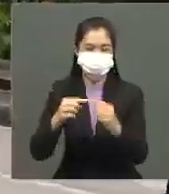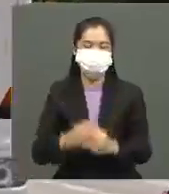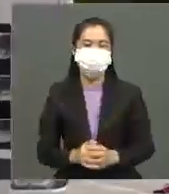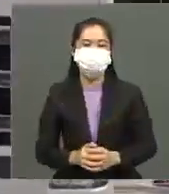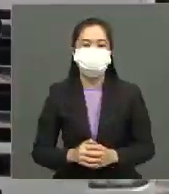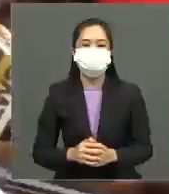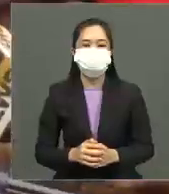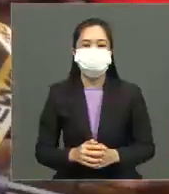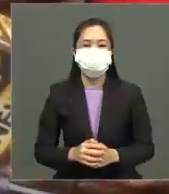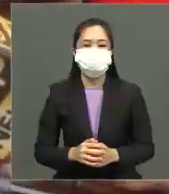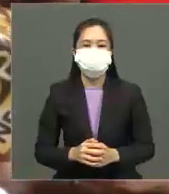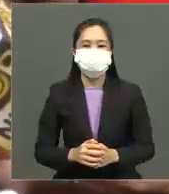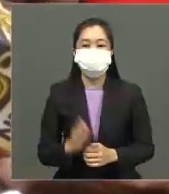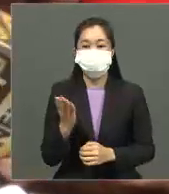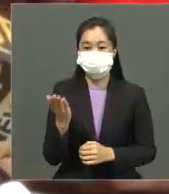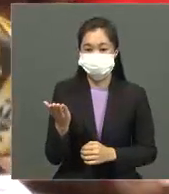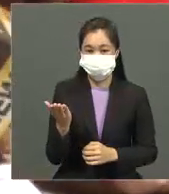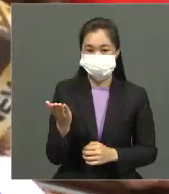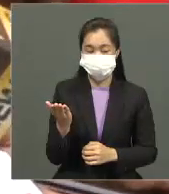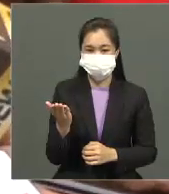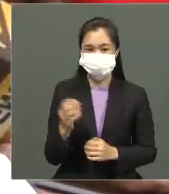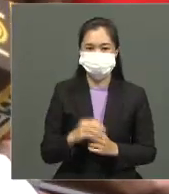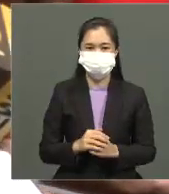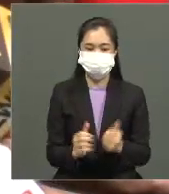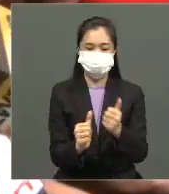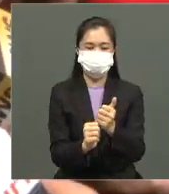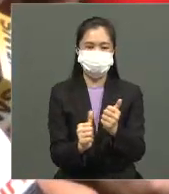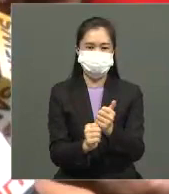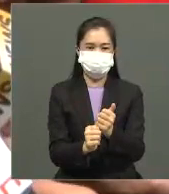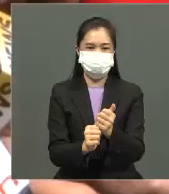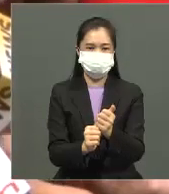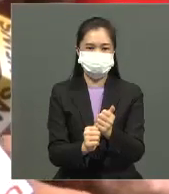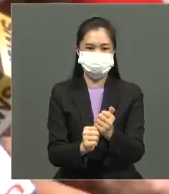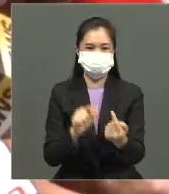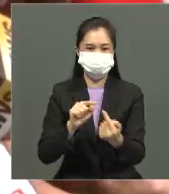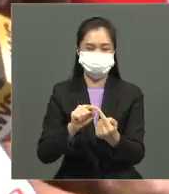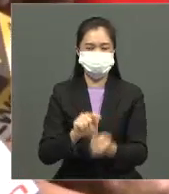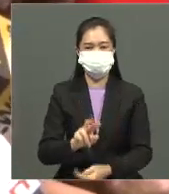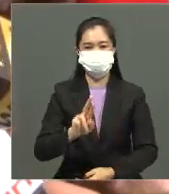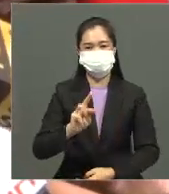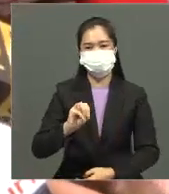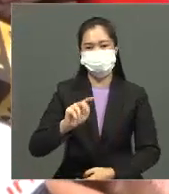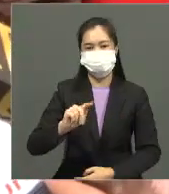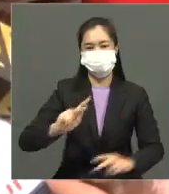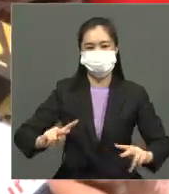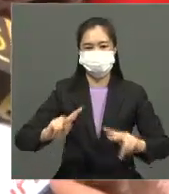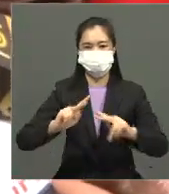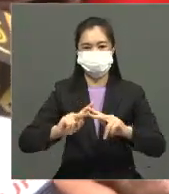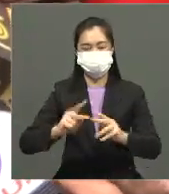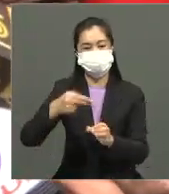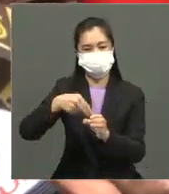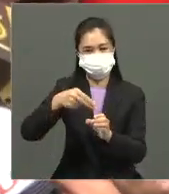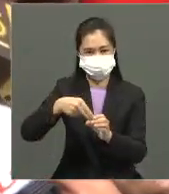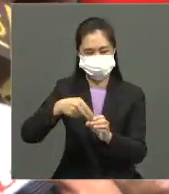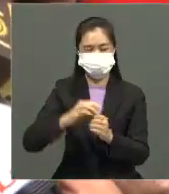ขณะที่เจ้ากระทรวงเองนะครับคุณสุพัฒนพงษ์พันธ์มีชาวรองนายกรัฐมนตรีรัฐมนตรีว่าการกระทรวงพลังงานบอกถึงข้อเรียกร้องของ